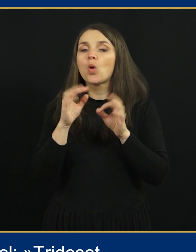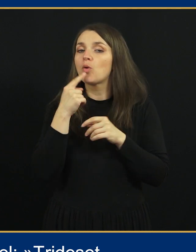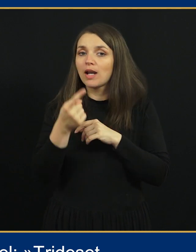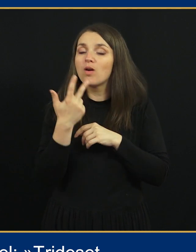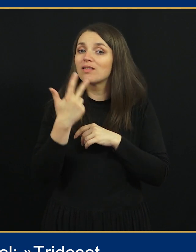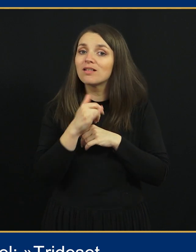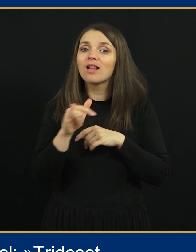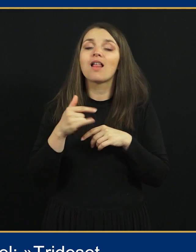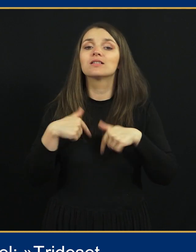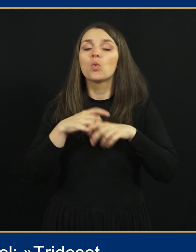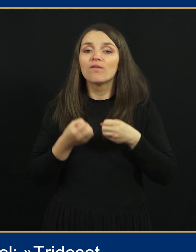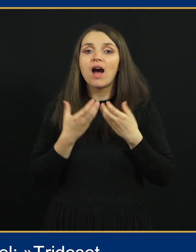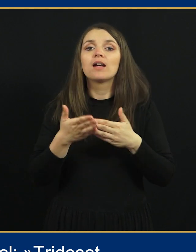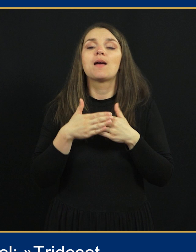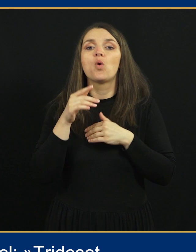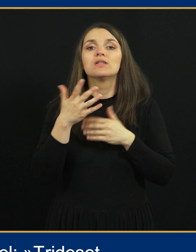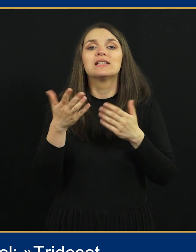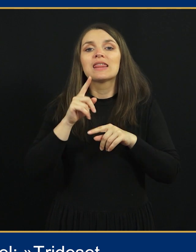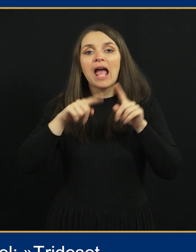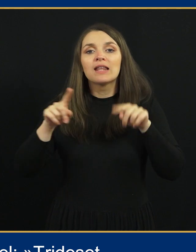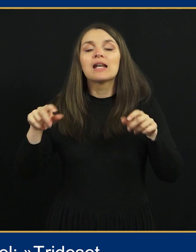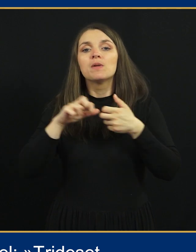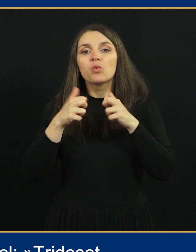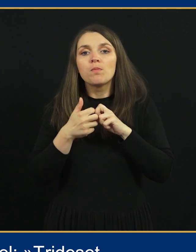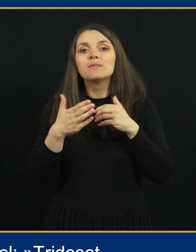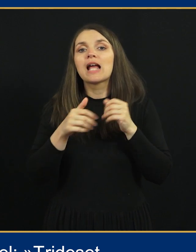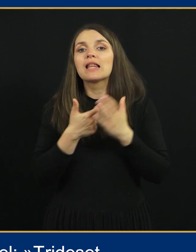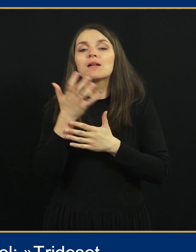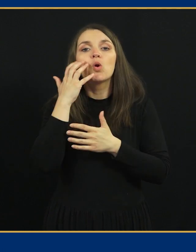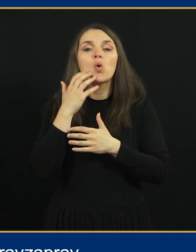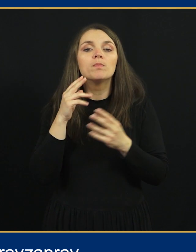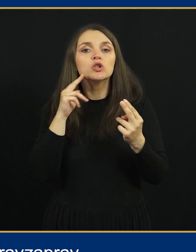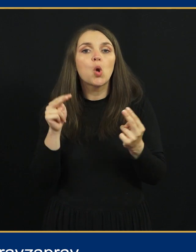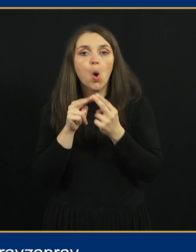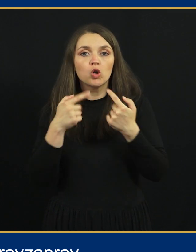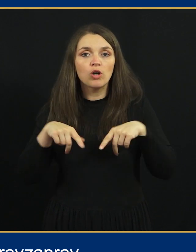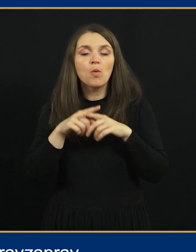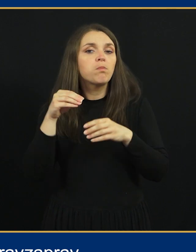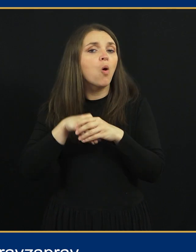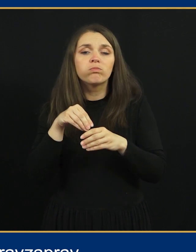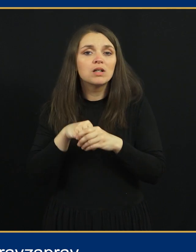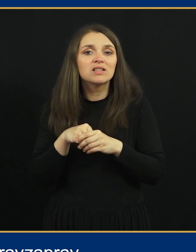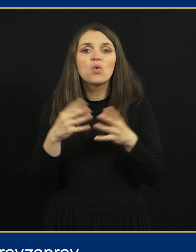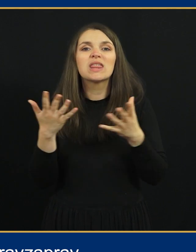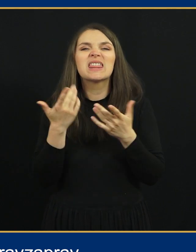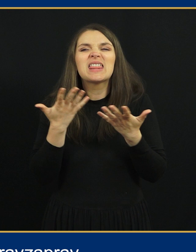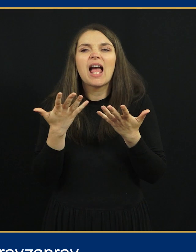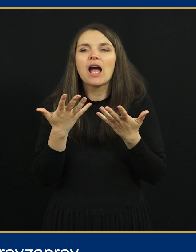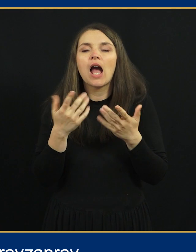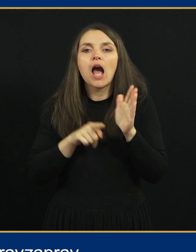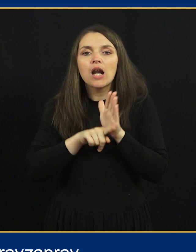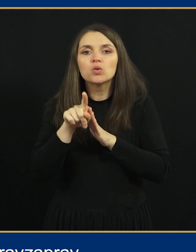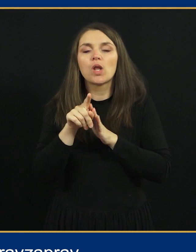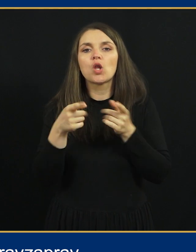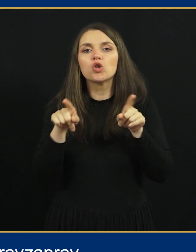dobro rekel, 30 let se ukvarjamo z nekaterimi problemi, s katerimi se Romi soočamo, pa pravzaprav